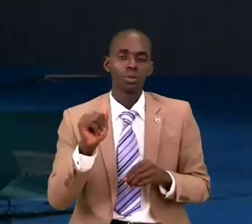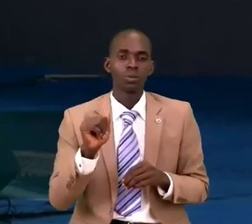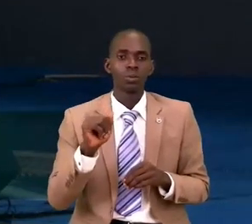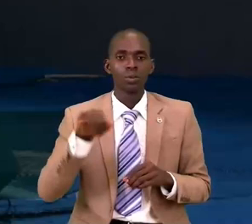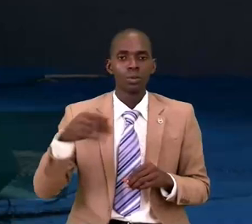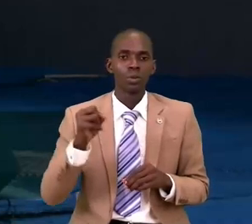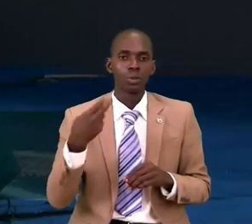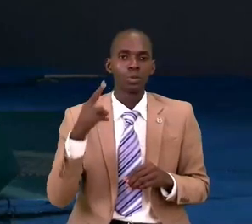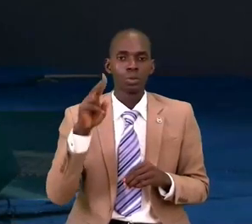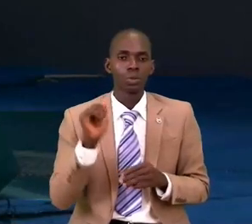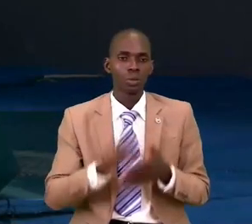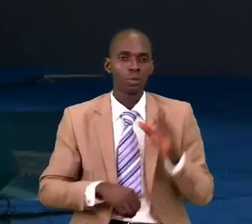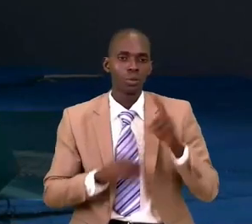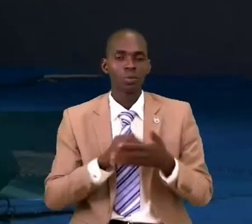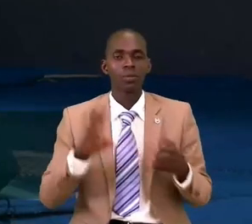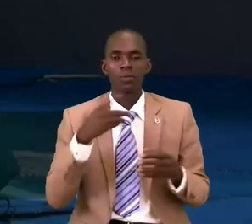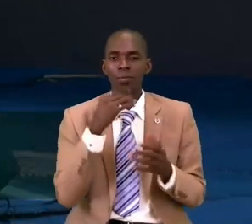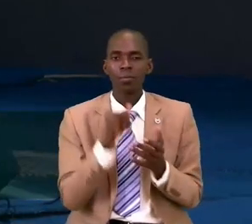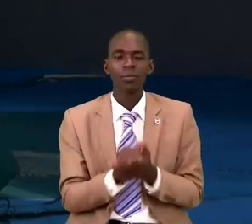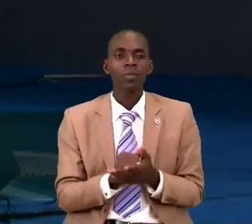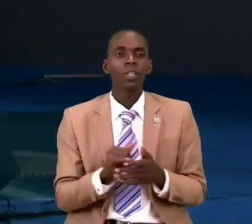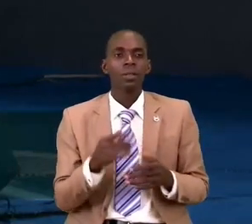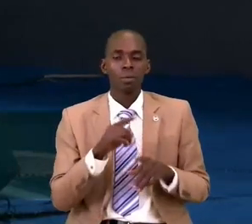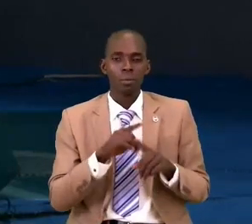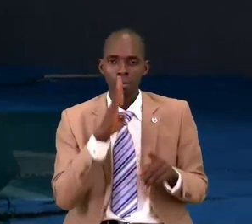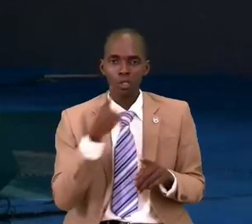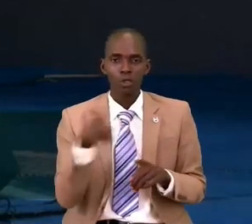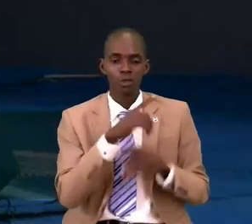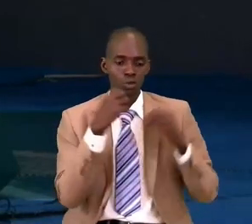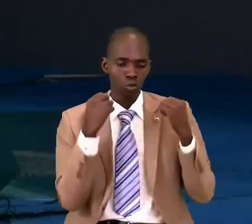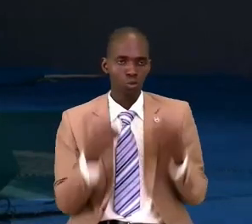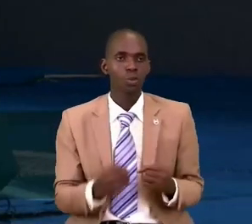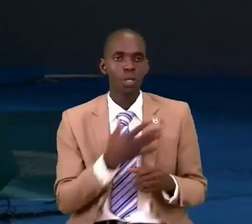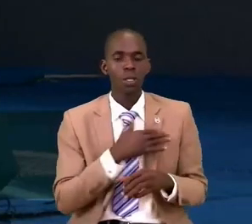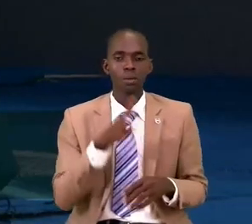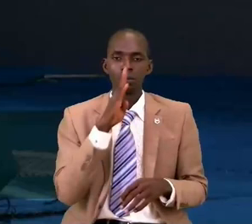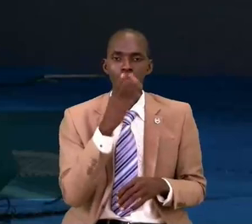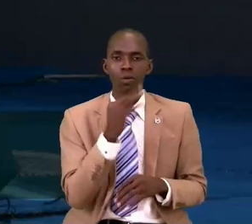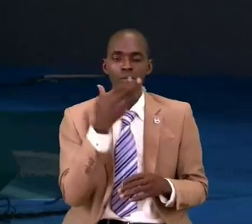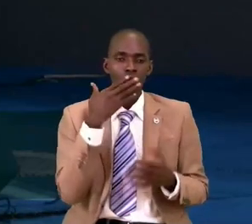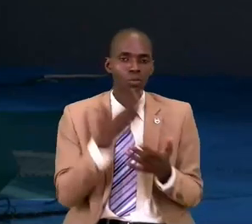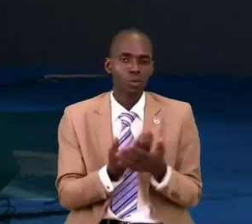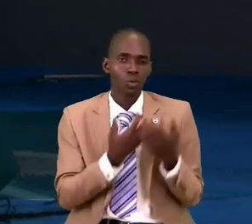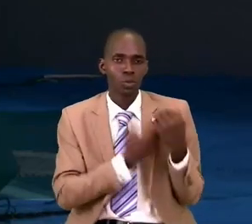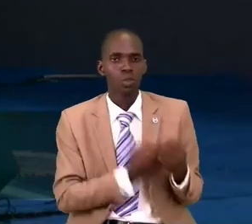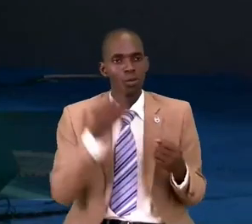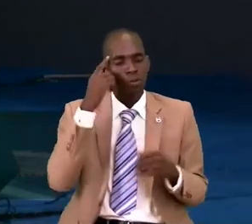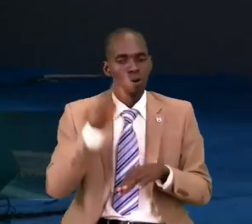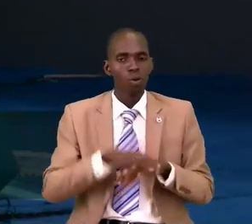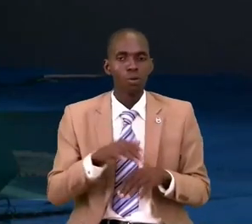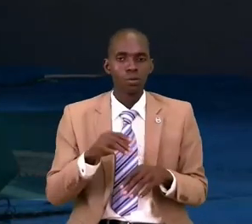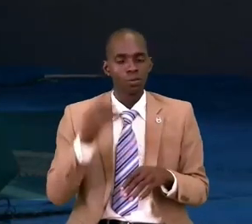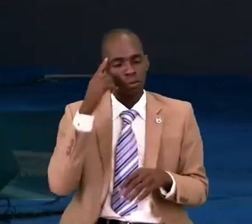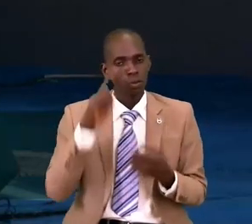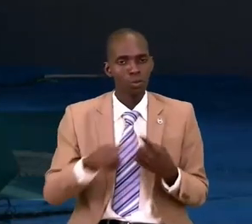c'est toi qui mettras ce peuple en possession du pays que j'ai juré à leur